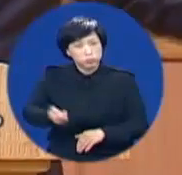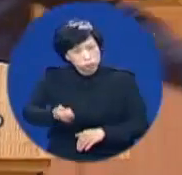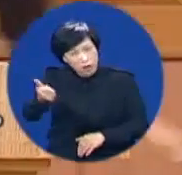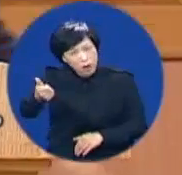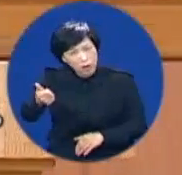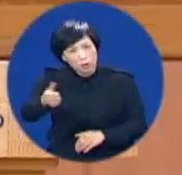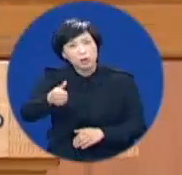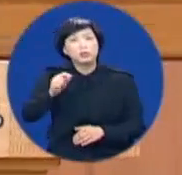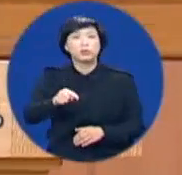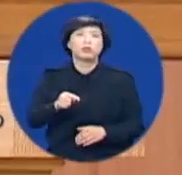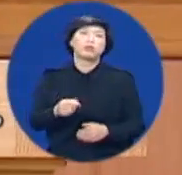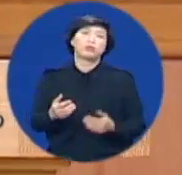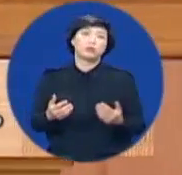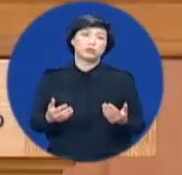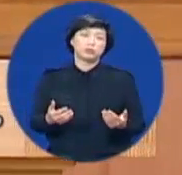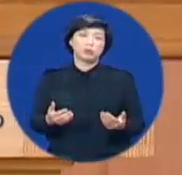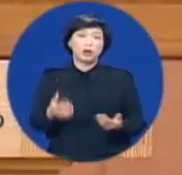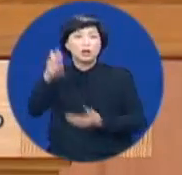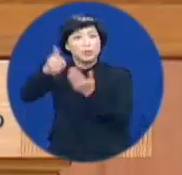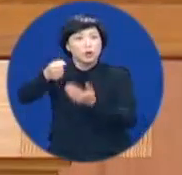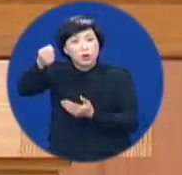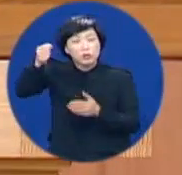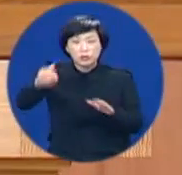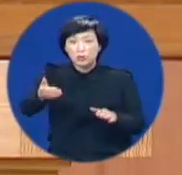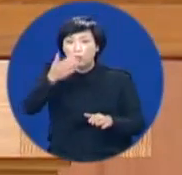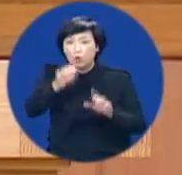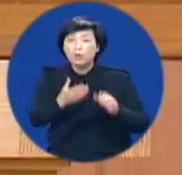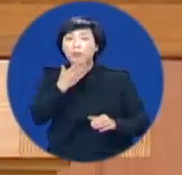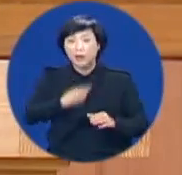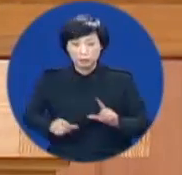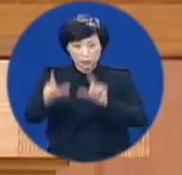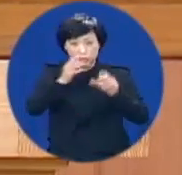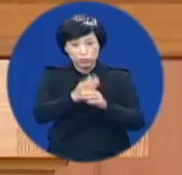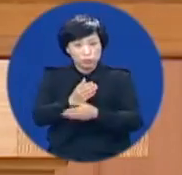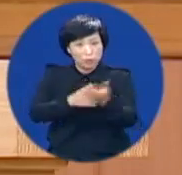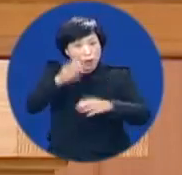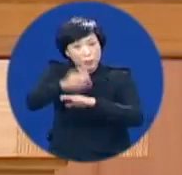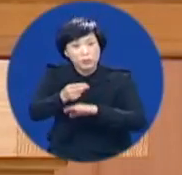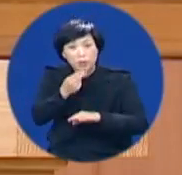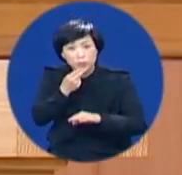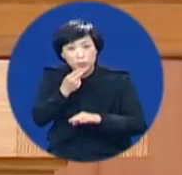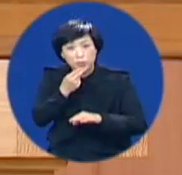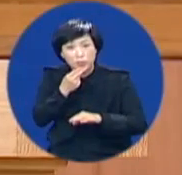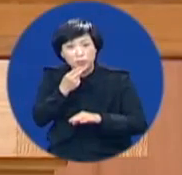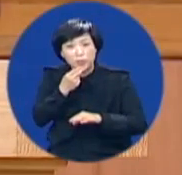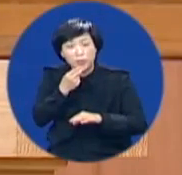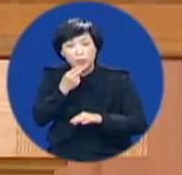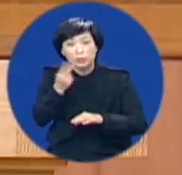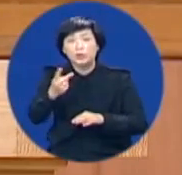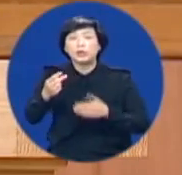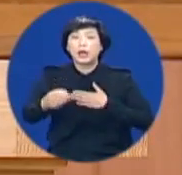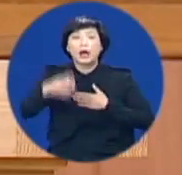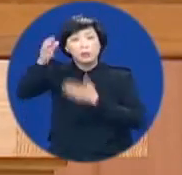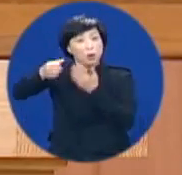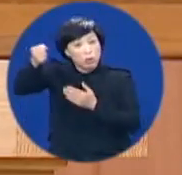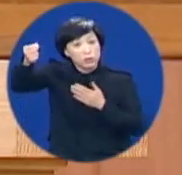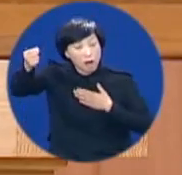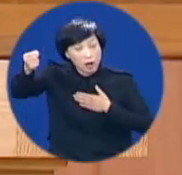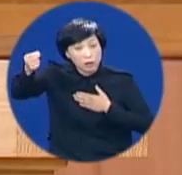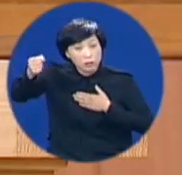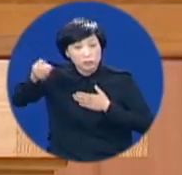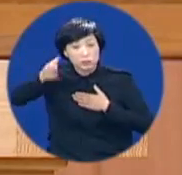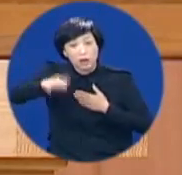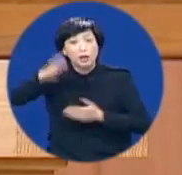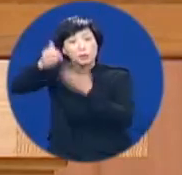모르고 무시한 것, 하나님 것 먹고 마시고 살면서도 감사할 줄 모르는 것, 내가 하나님 것인데도